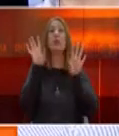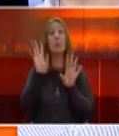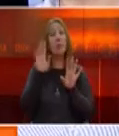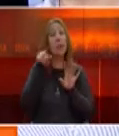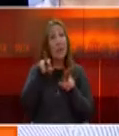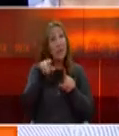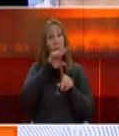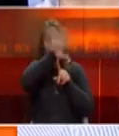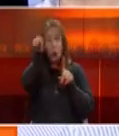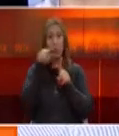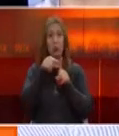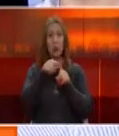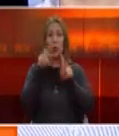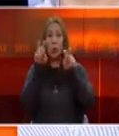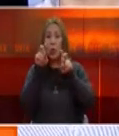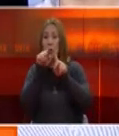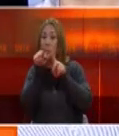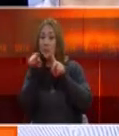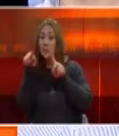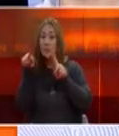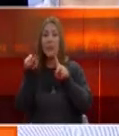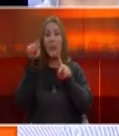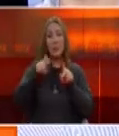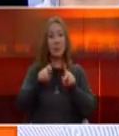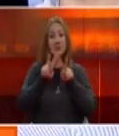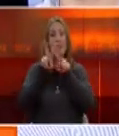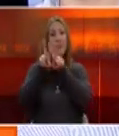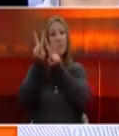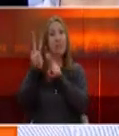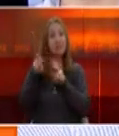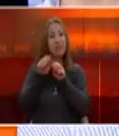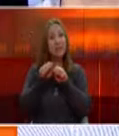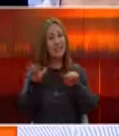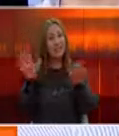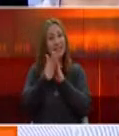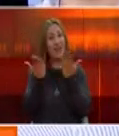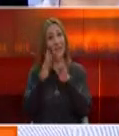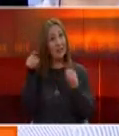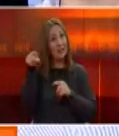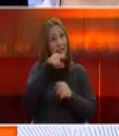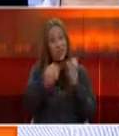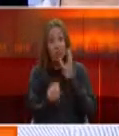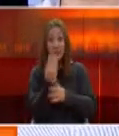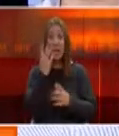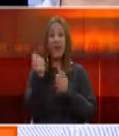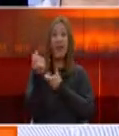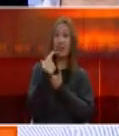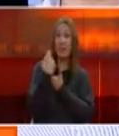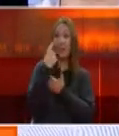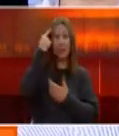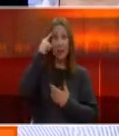bütün bunları yaptığımız işte web sayfası, o web sayfasından çıkan SMS